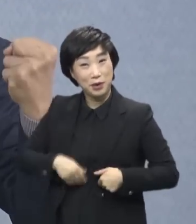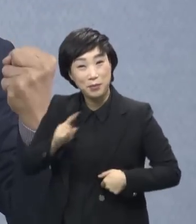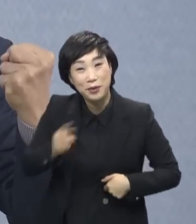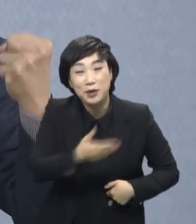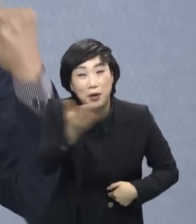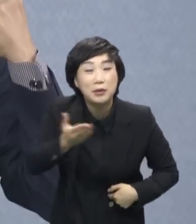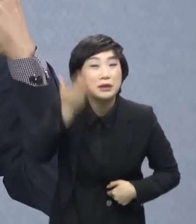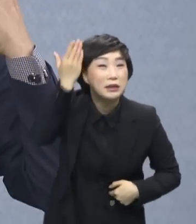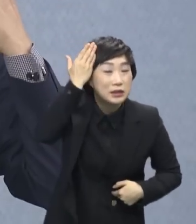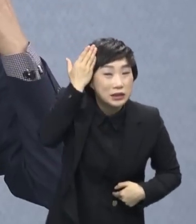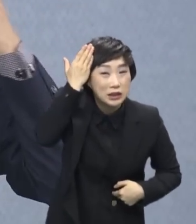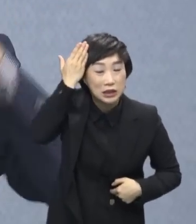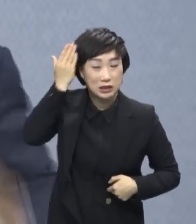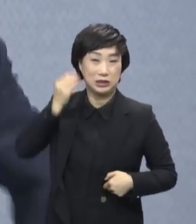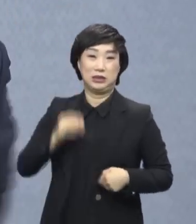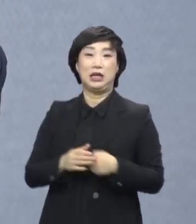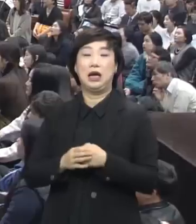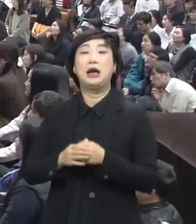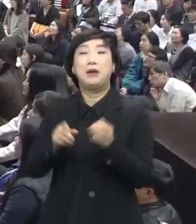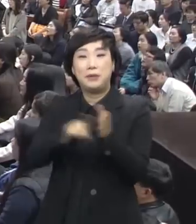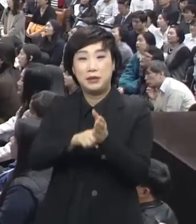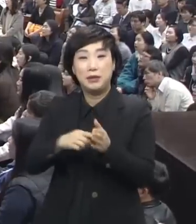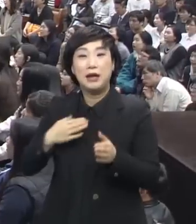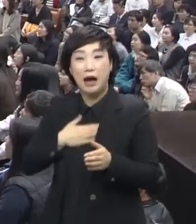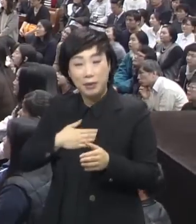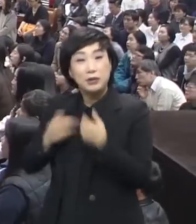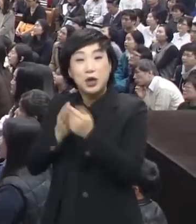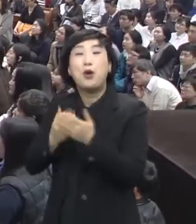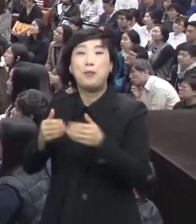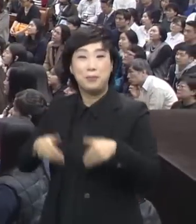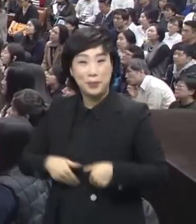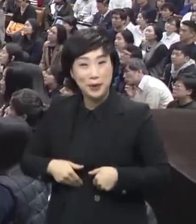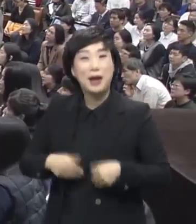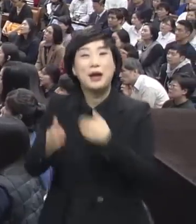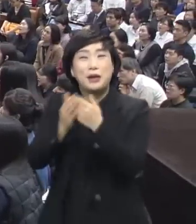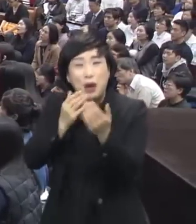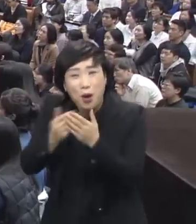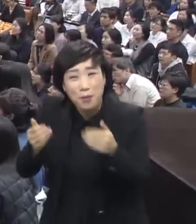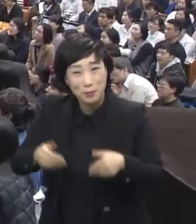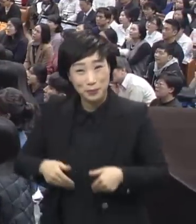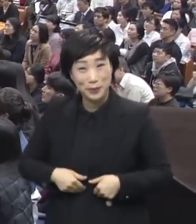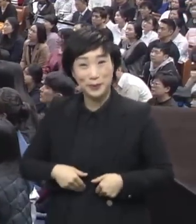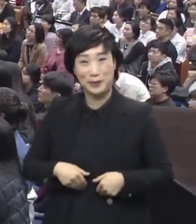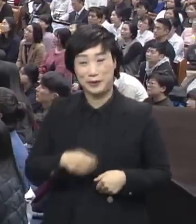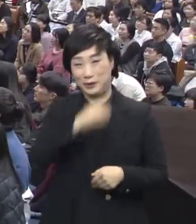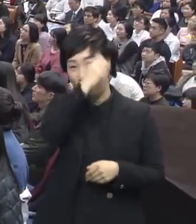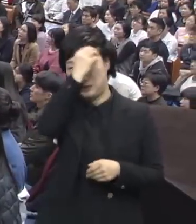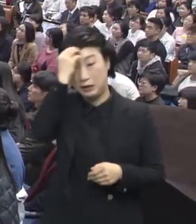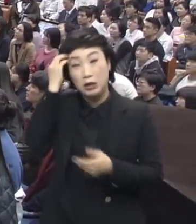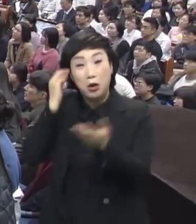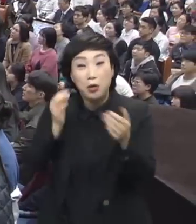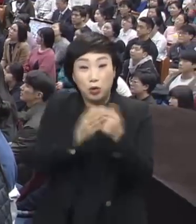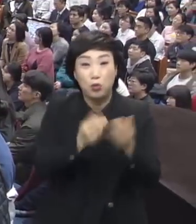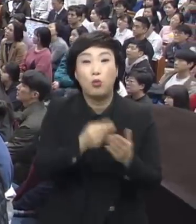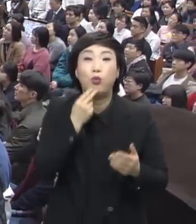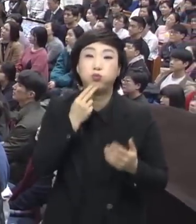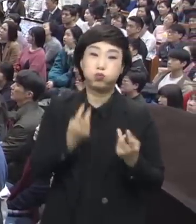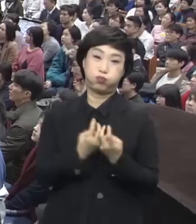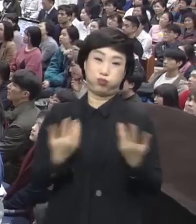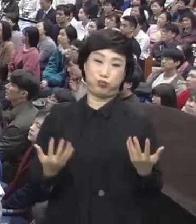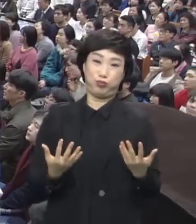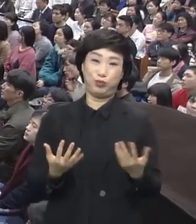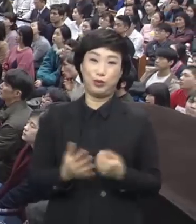지적인 것이 정적화돼야 된다 이 말이야. 경험화돼야 된다 이 말이야. 경험 안 되면 소용없지.